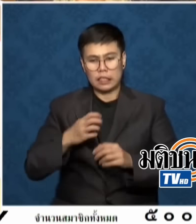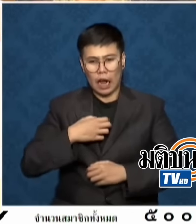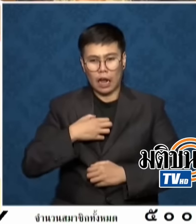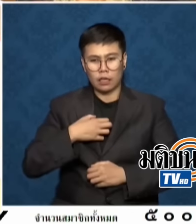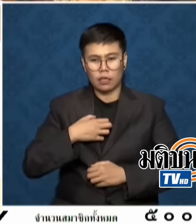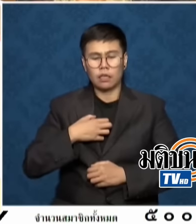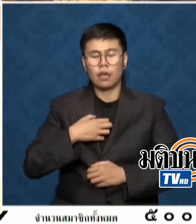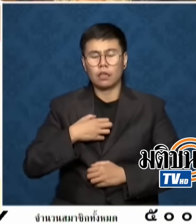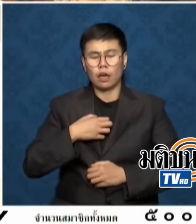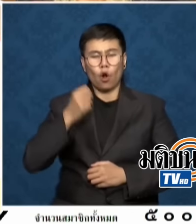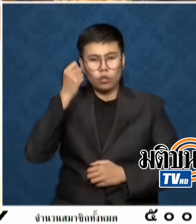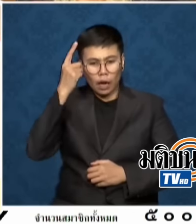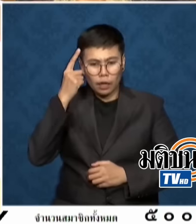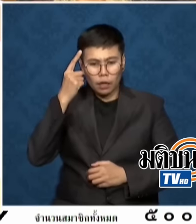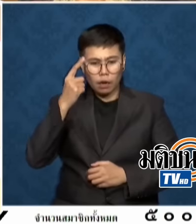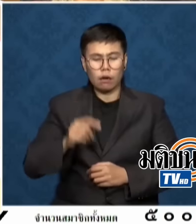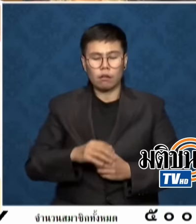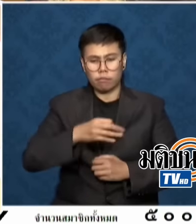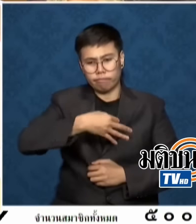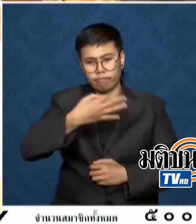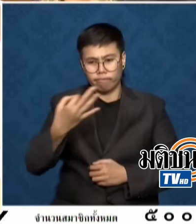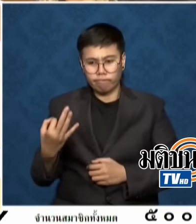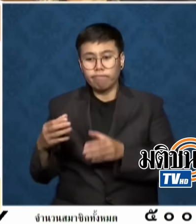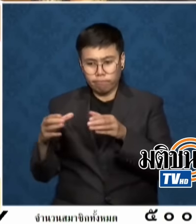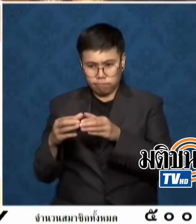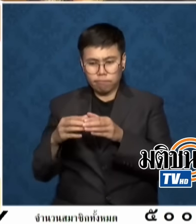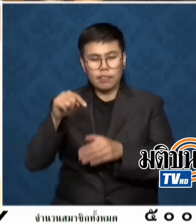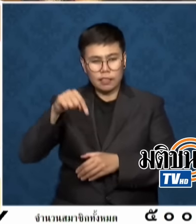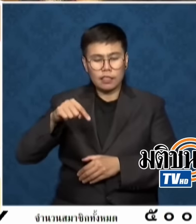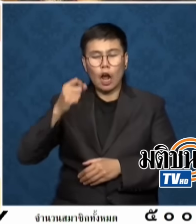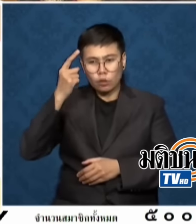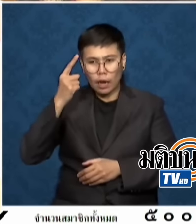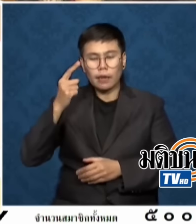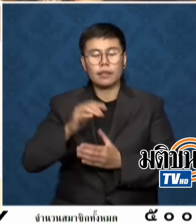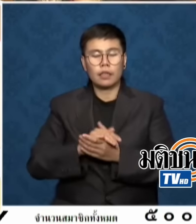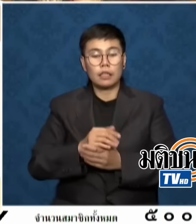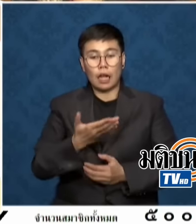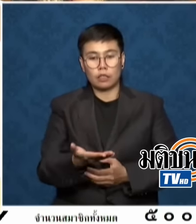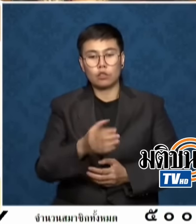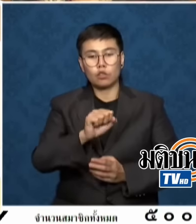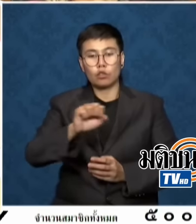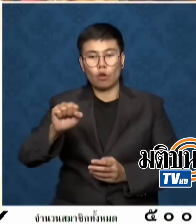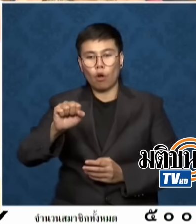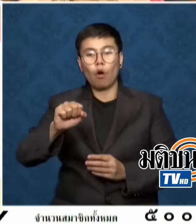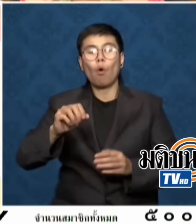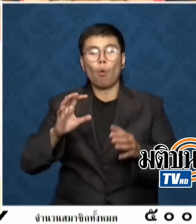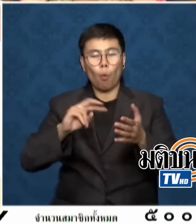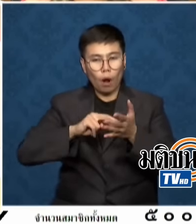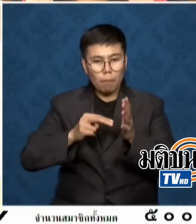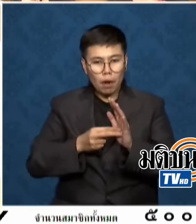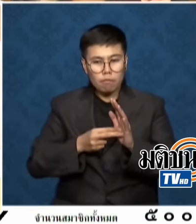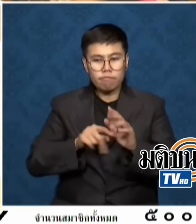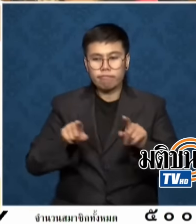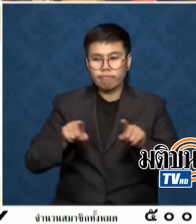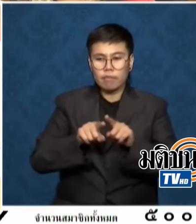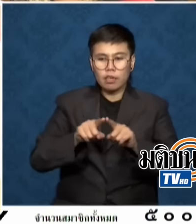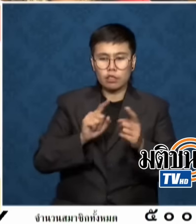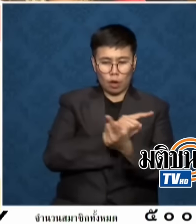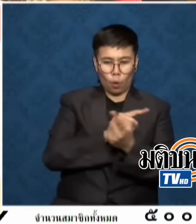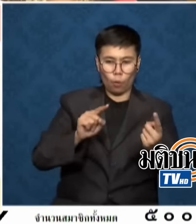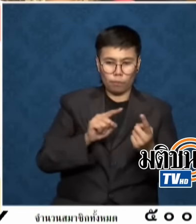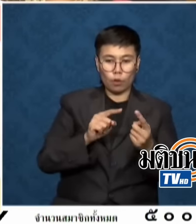ายซึ่งท่านสมาชิกทุกท่านในที่นี้ก็คือสิ่งแวดล้อมหนึ่งที่สำคัญที่